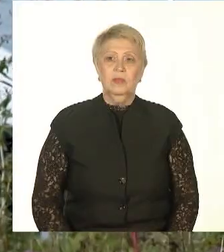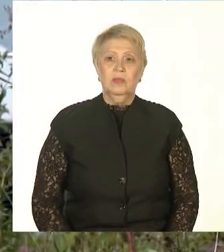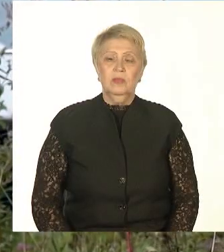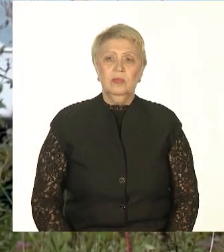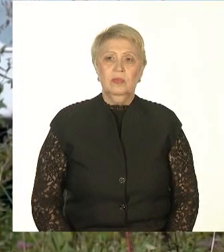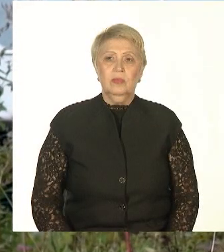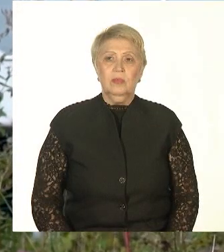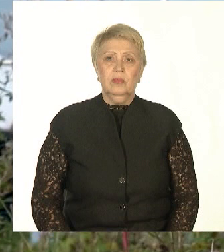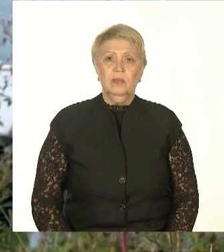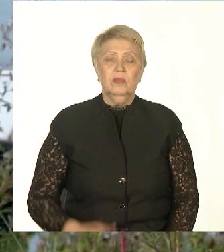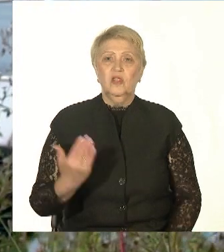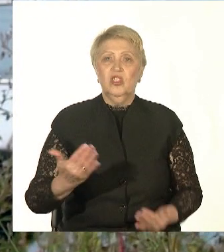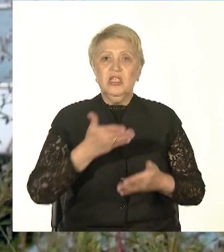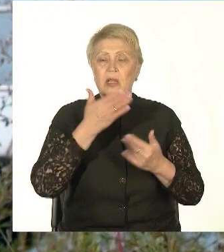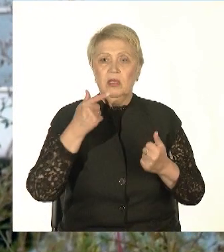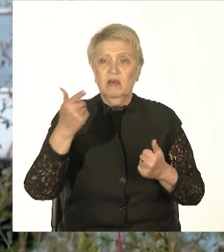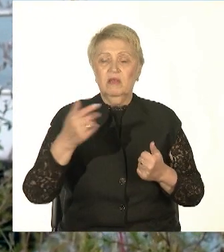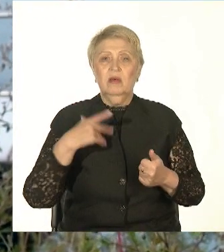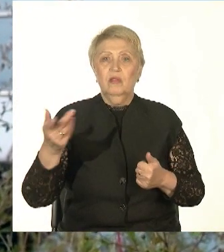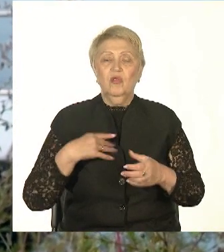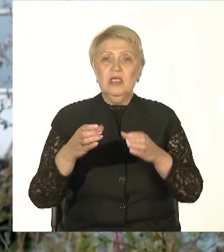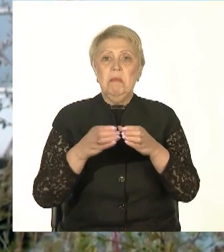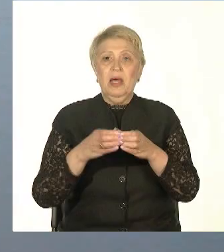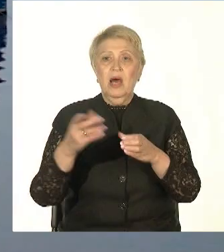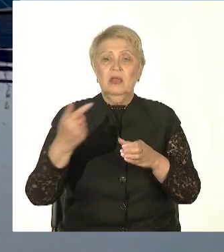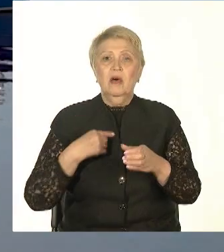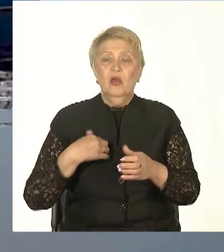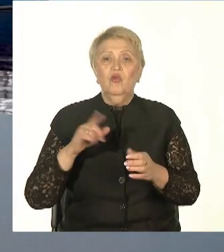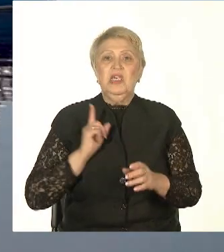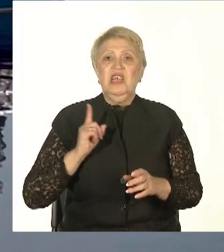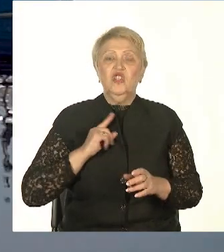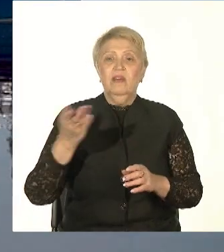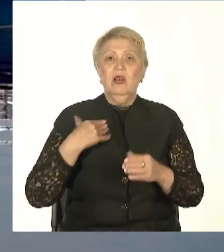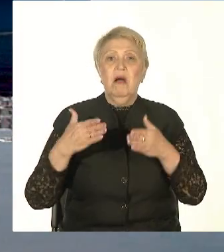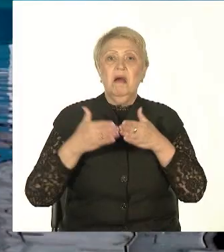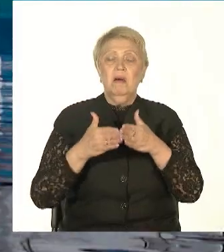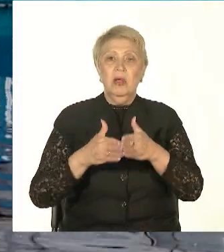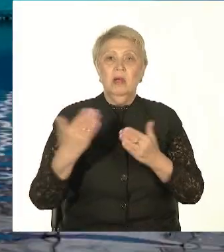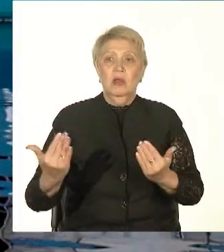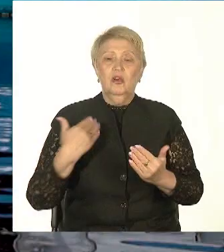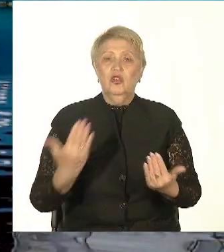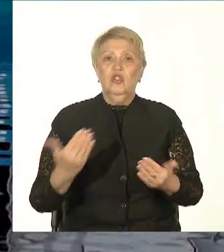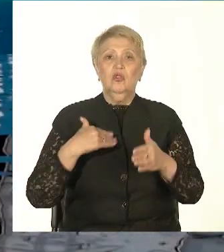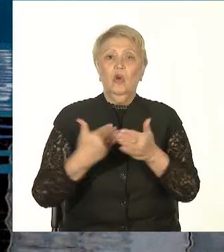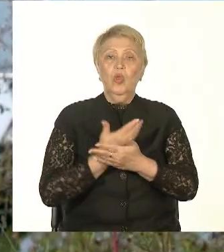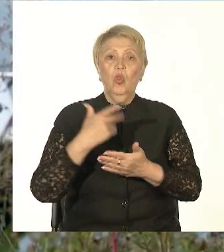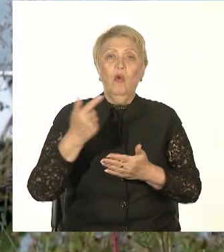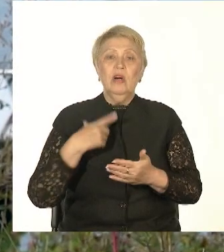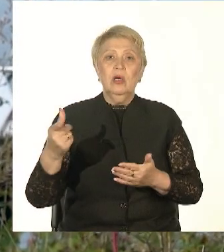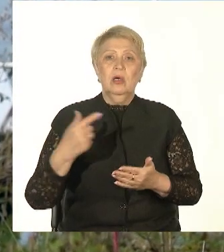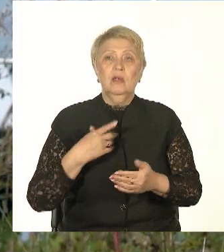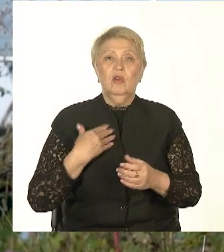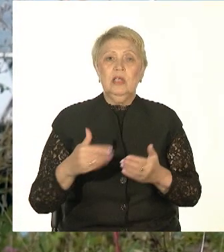Не стало и бригад пограничных сторожевых кораблей. Теперь это береговая охрана. А вместе с новым названием появились и новые задачи.